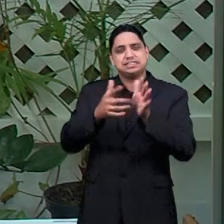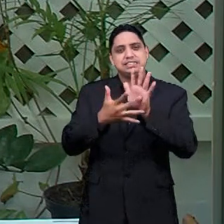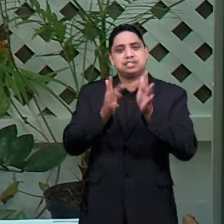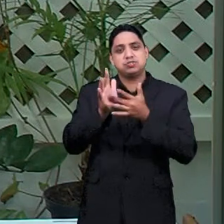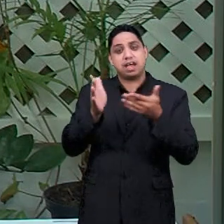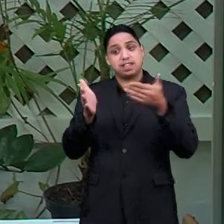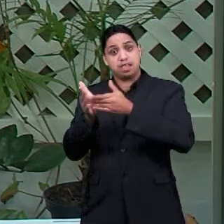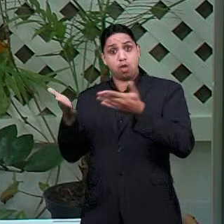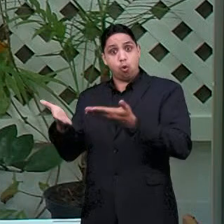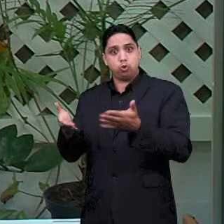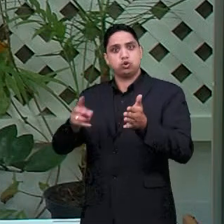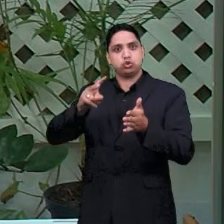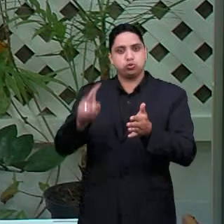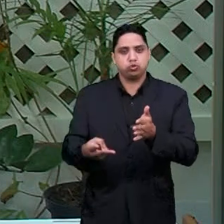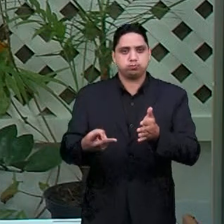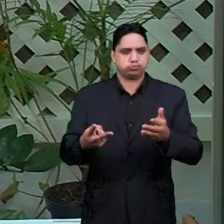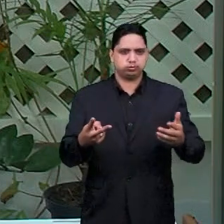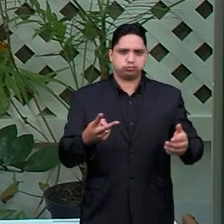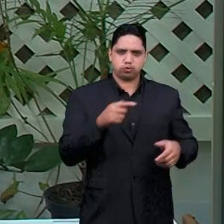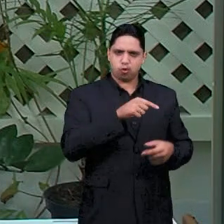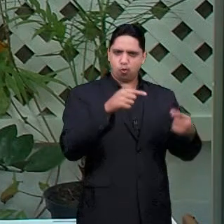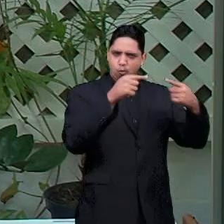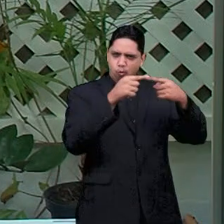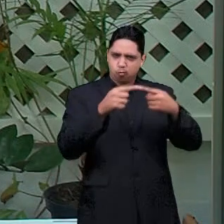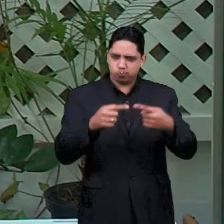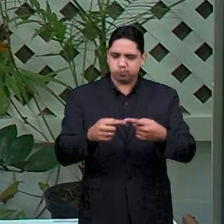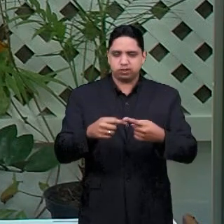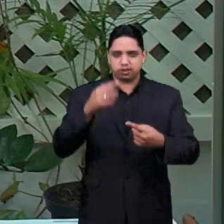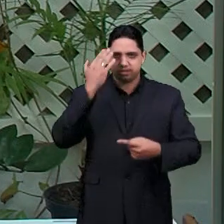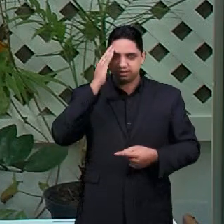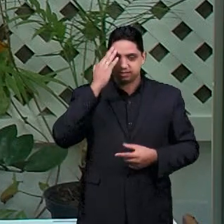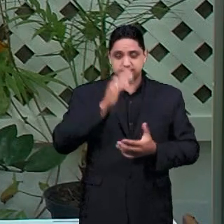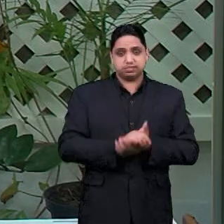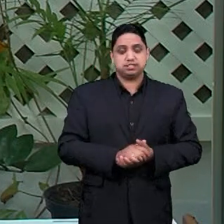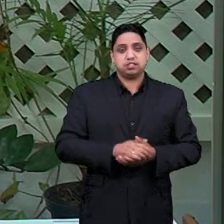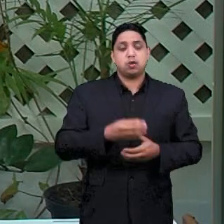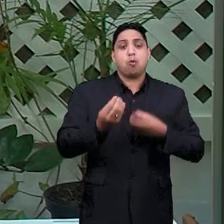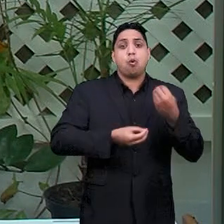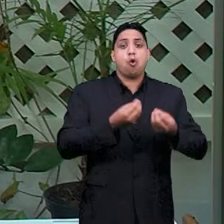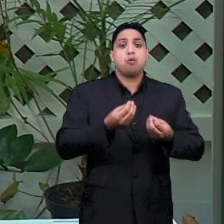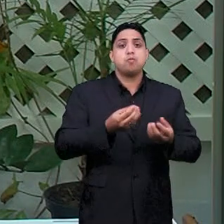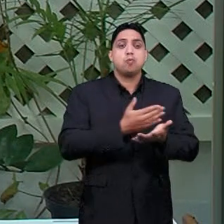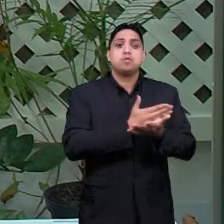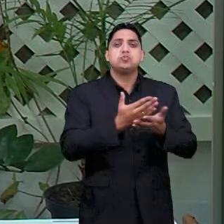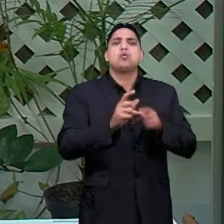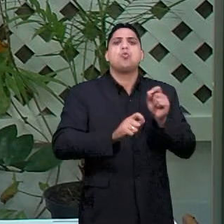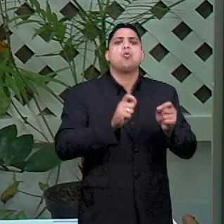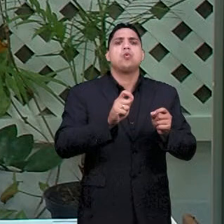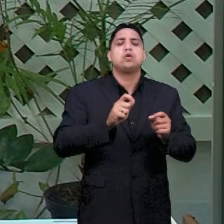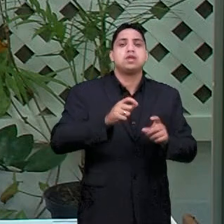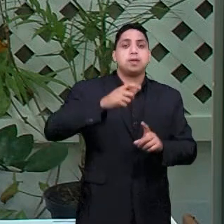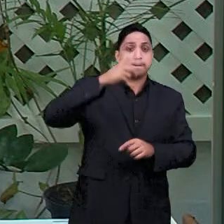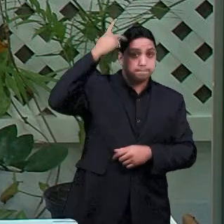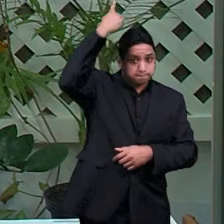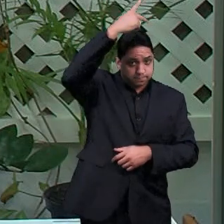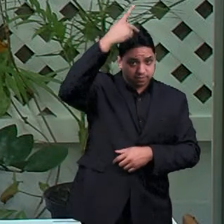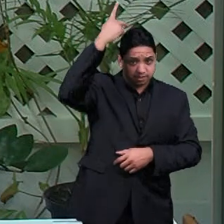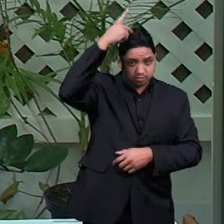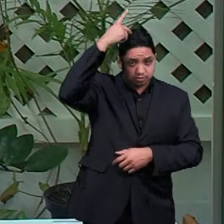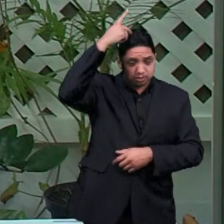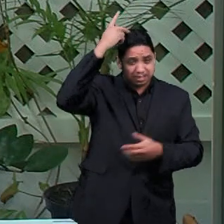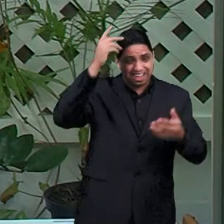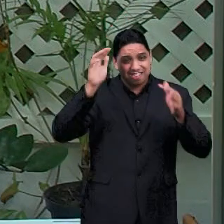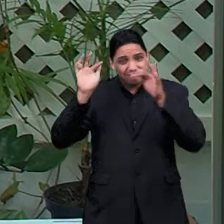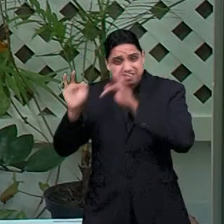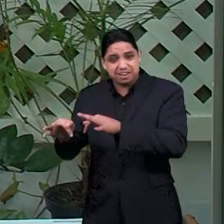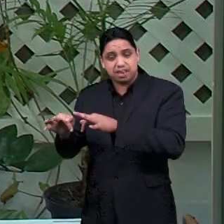cette période de l'Église commence à la Pentecôte et va se finir dans l'enlèvement de l'Église.